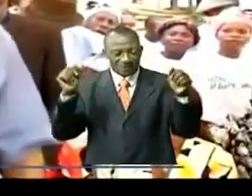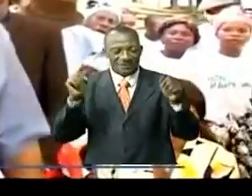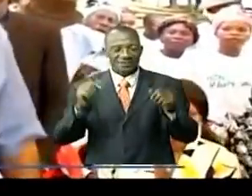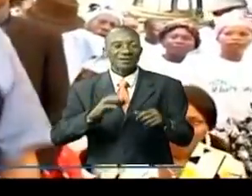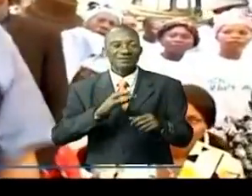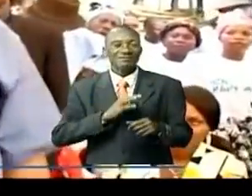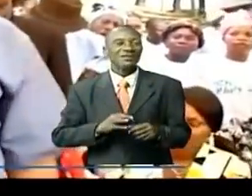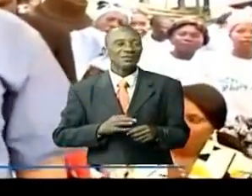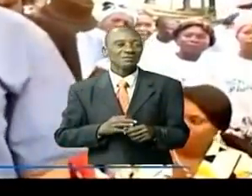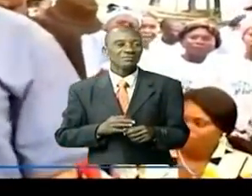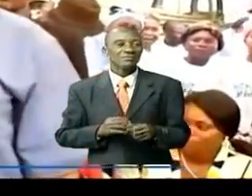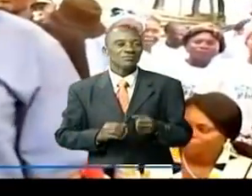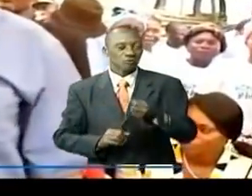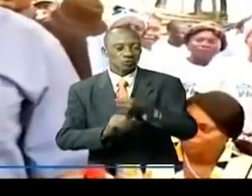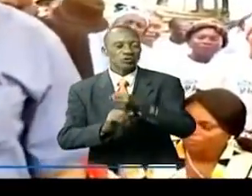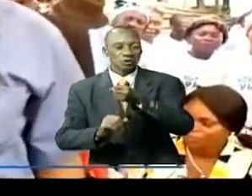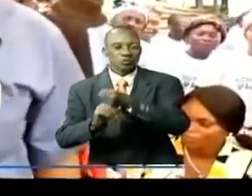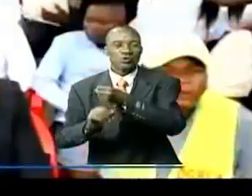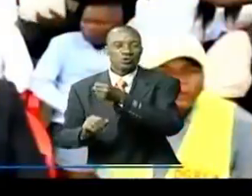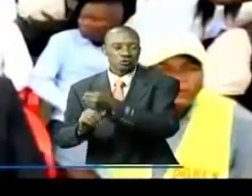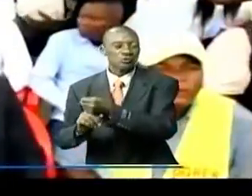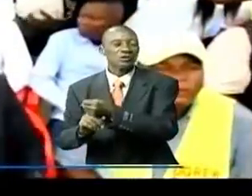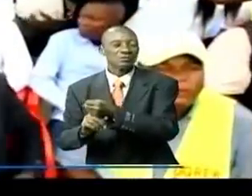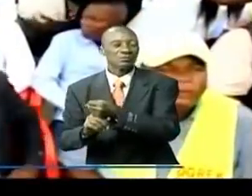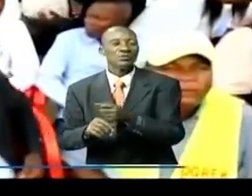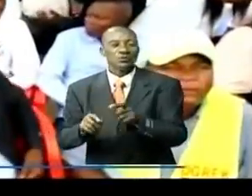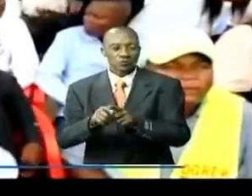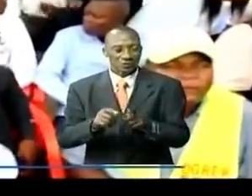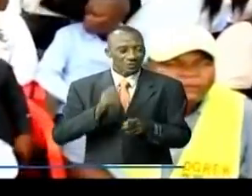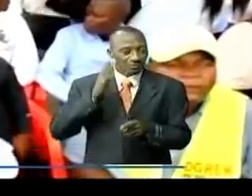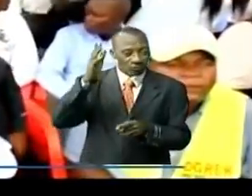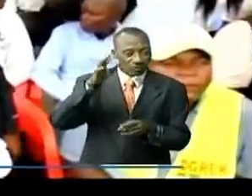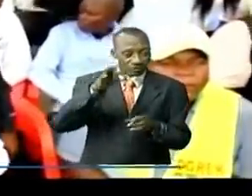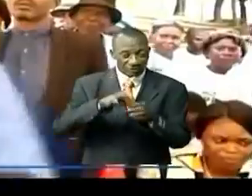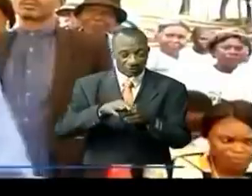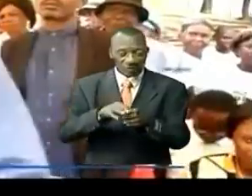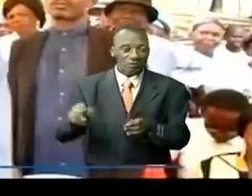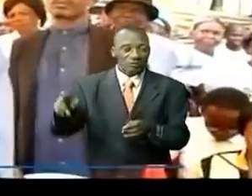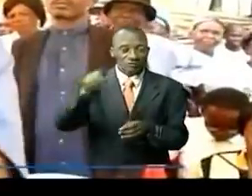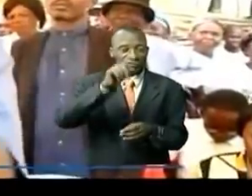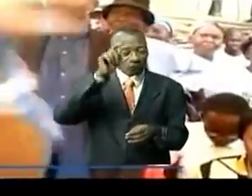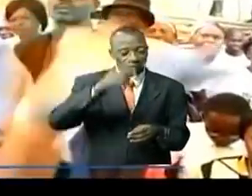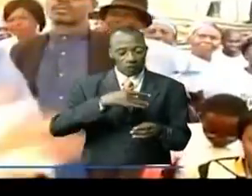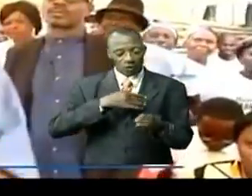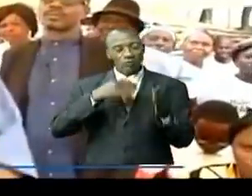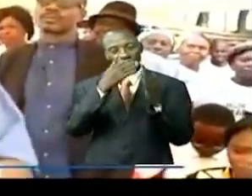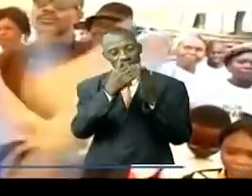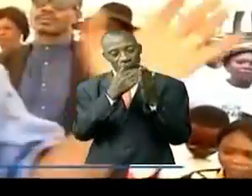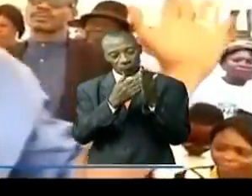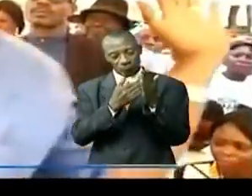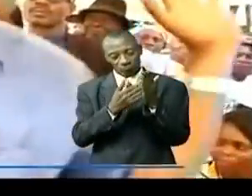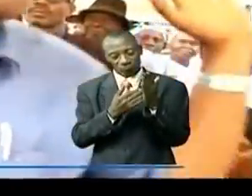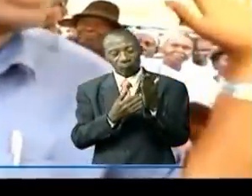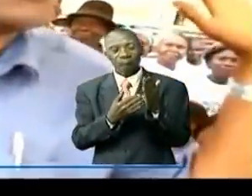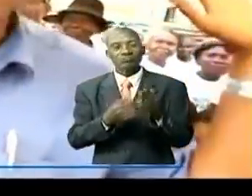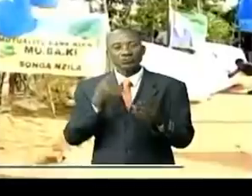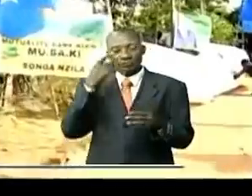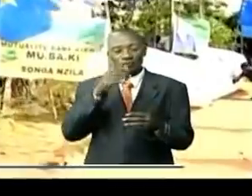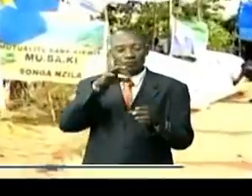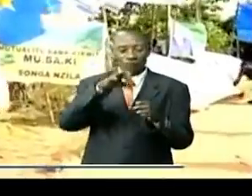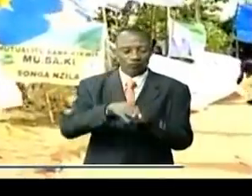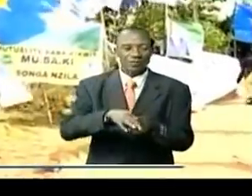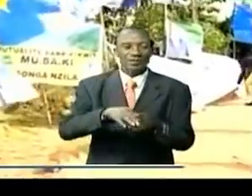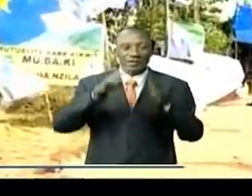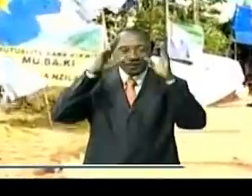en vogue de la cartographie, de se faire enrôler massivement et d'utiliser correctement la moustiquaire imprégnée d'insecticides à longue durée pour